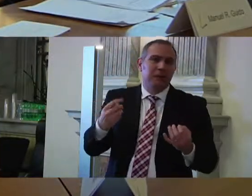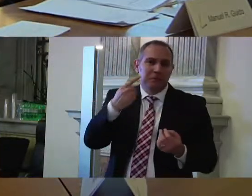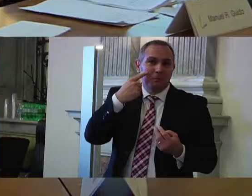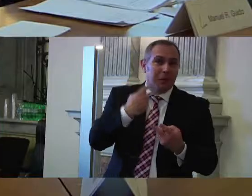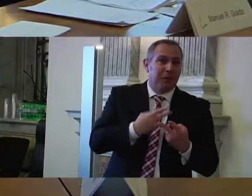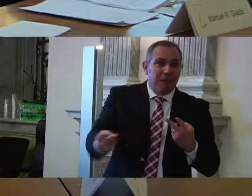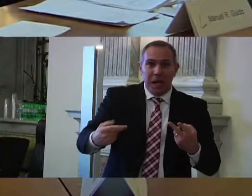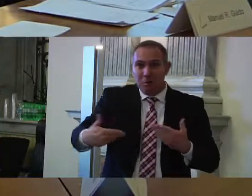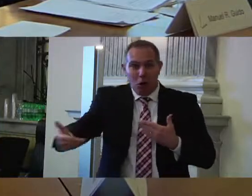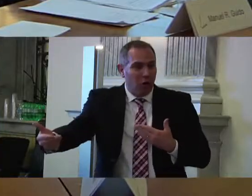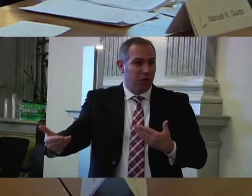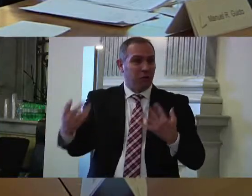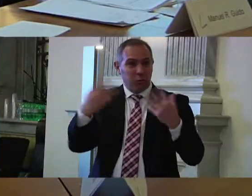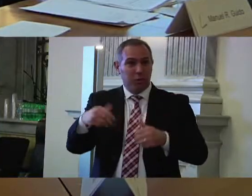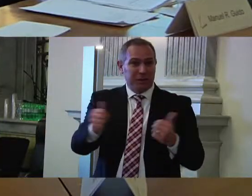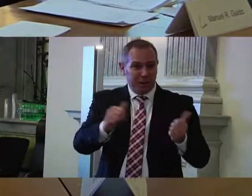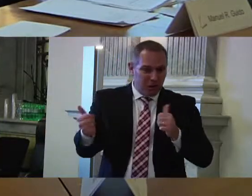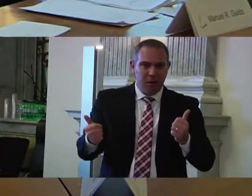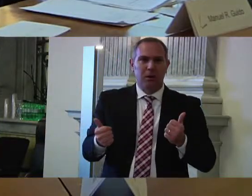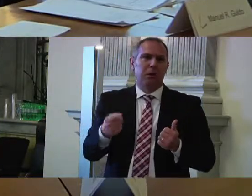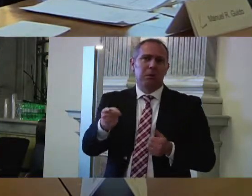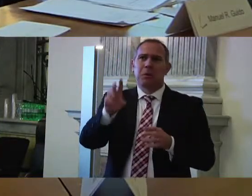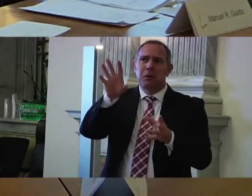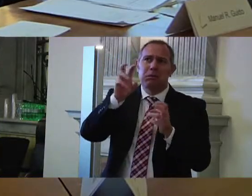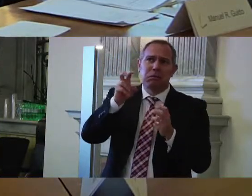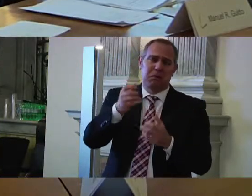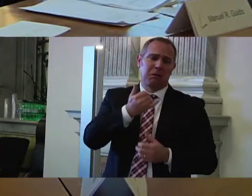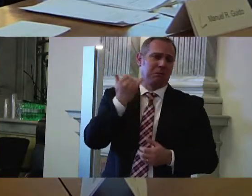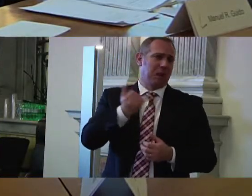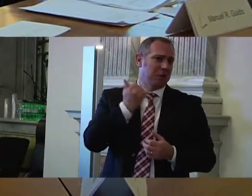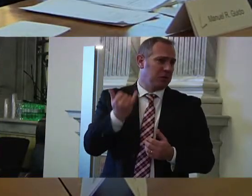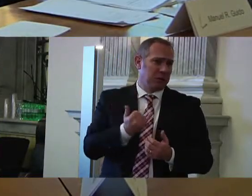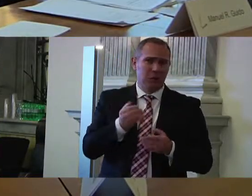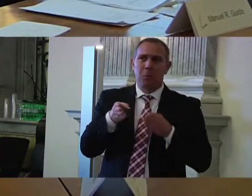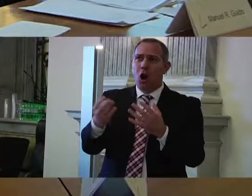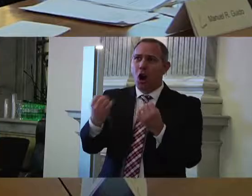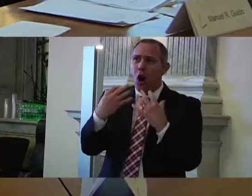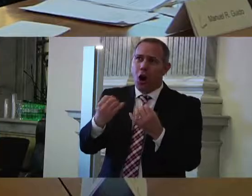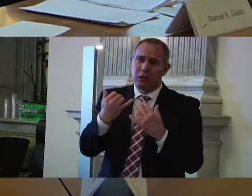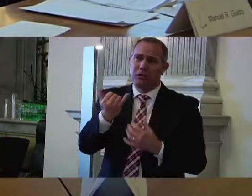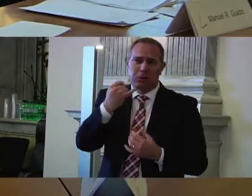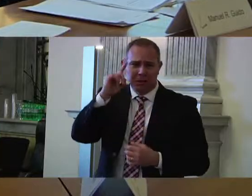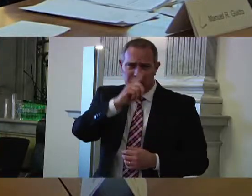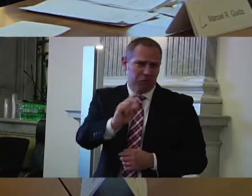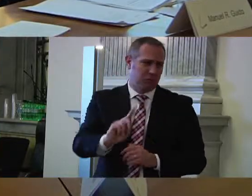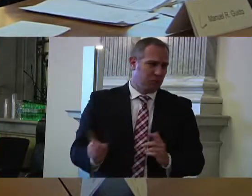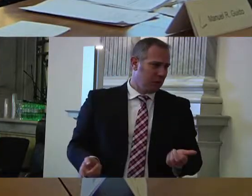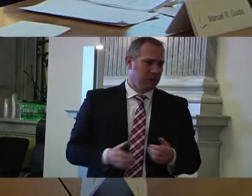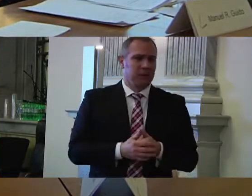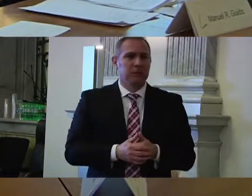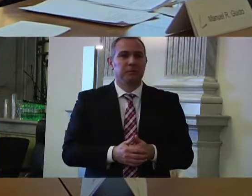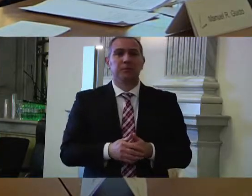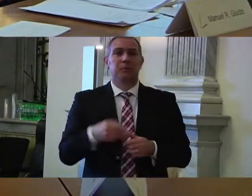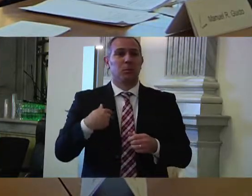di sperimentazione, abbastanza intuitivo il modo con cui seguire il corso. Ci sarà anche una lista di domande più